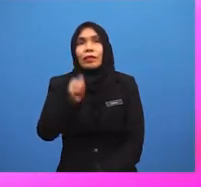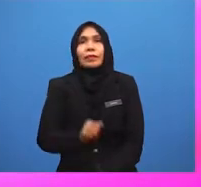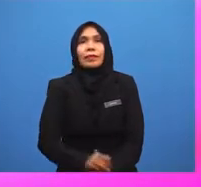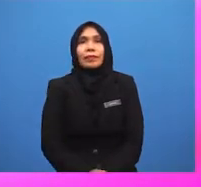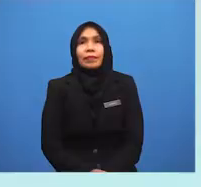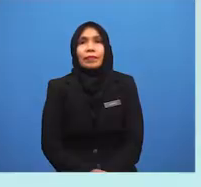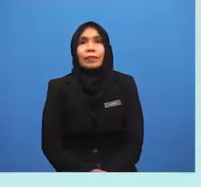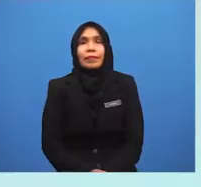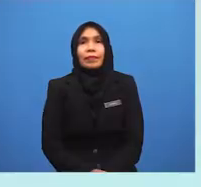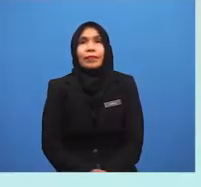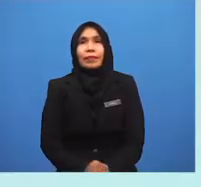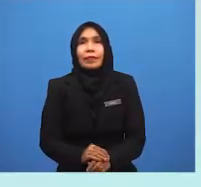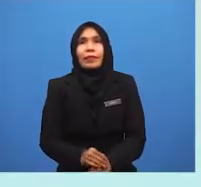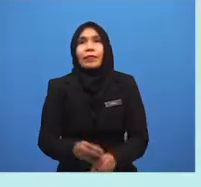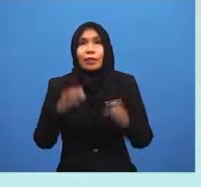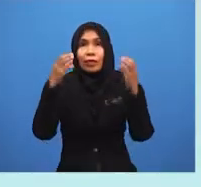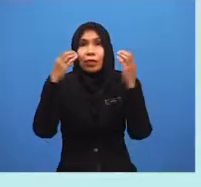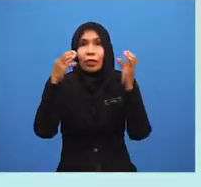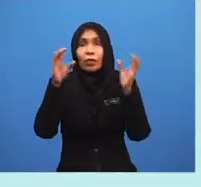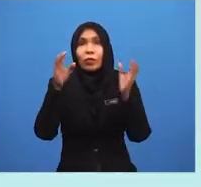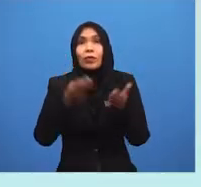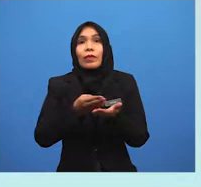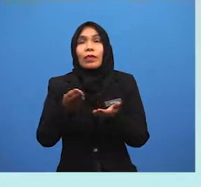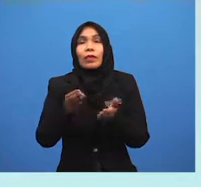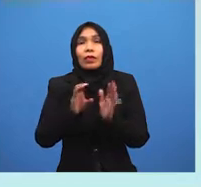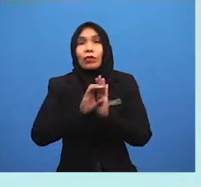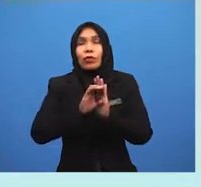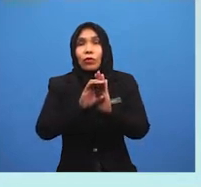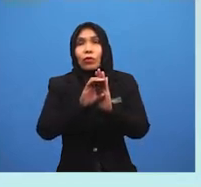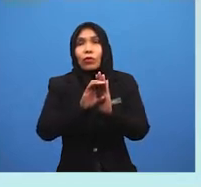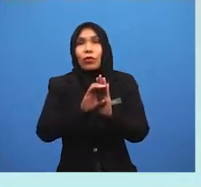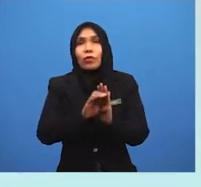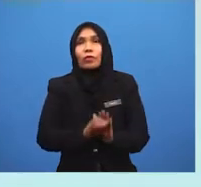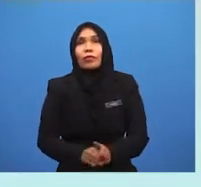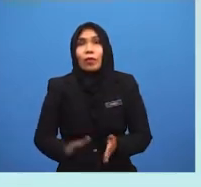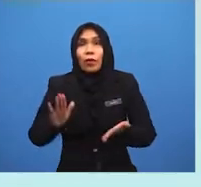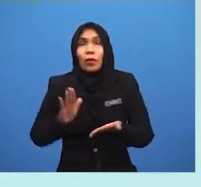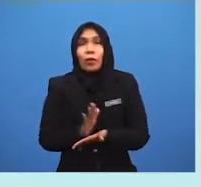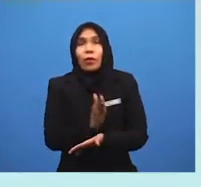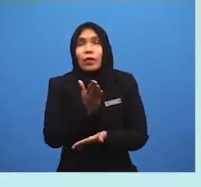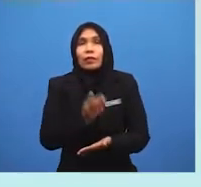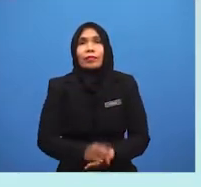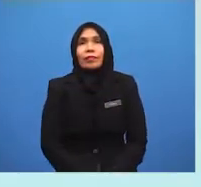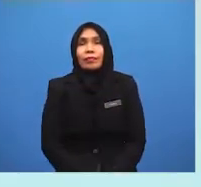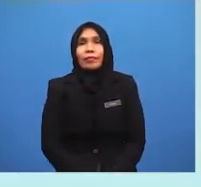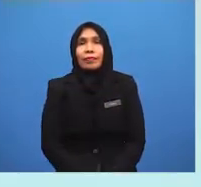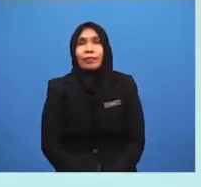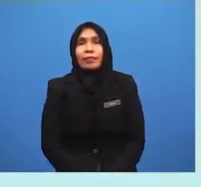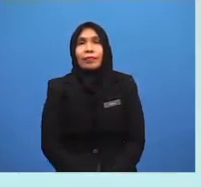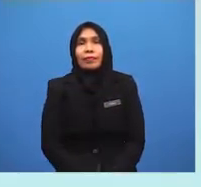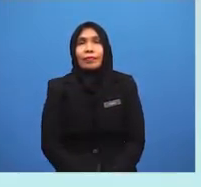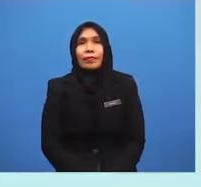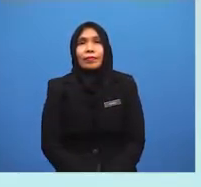sertakan juga contoh format borang kaji selidik sebagai panduan.